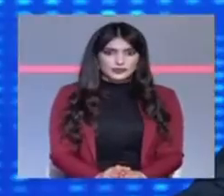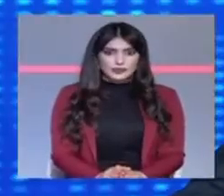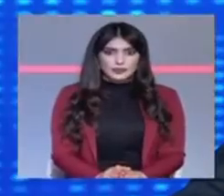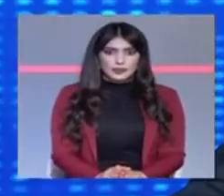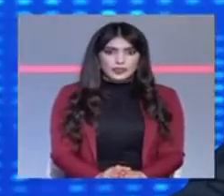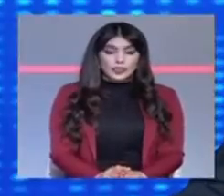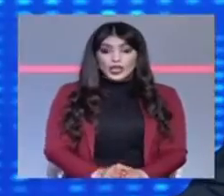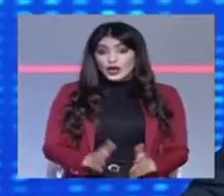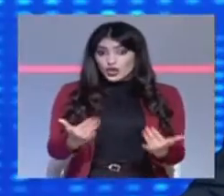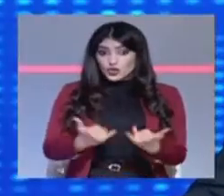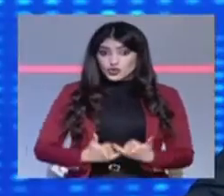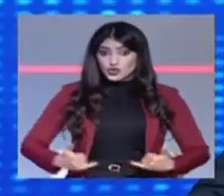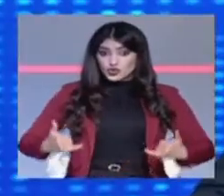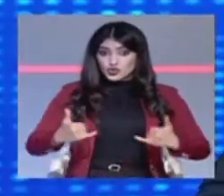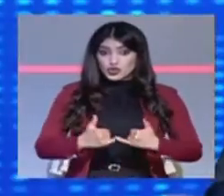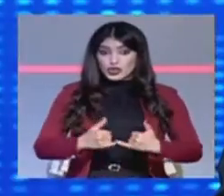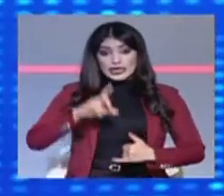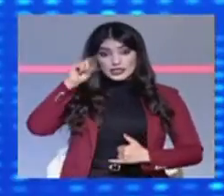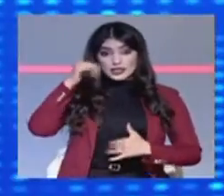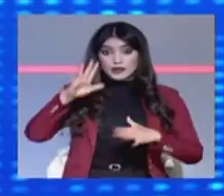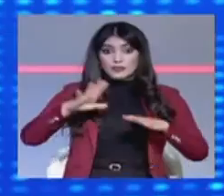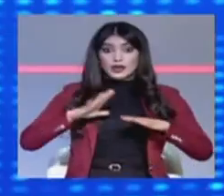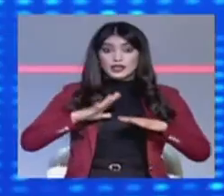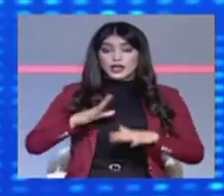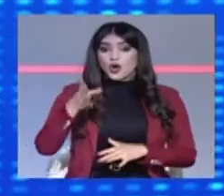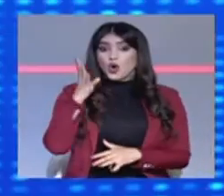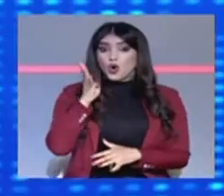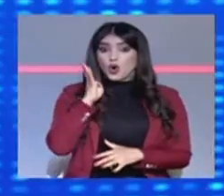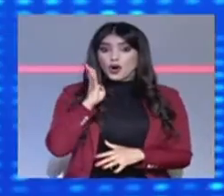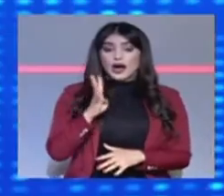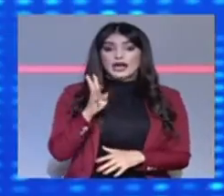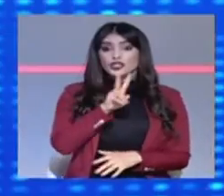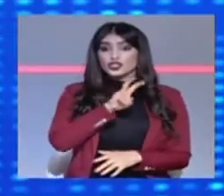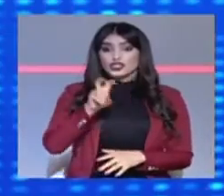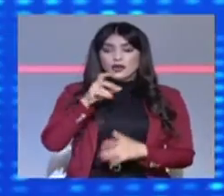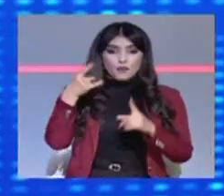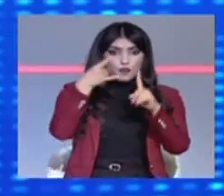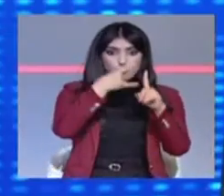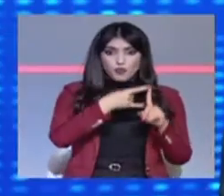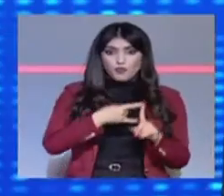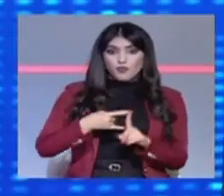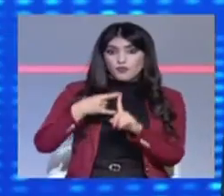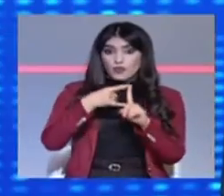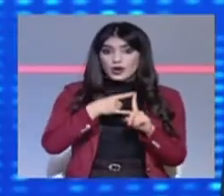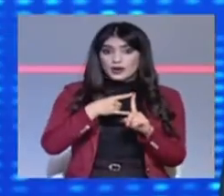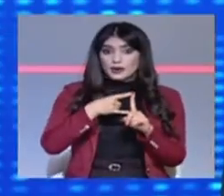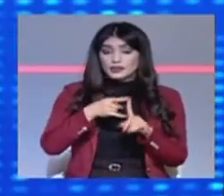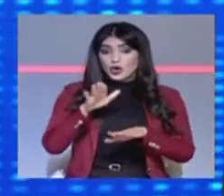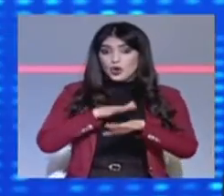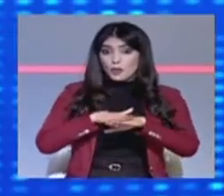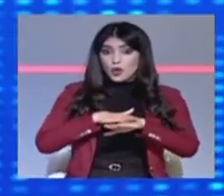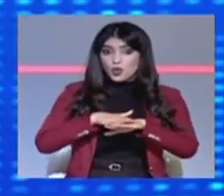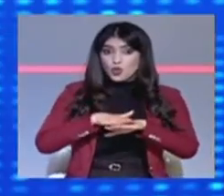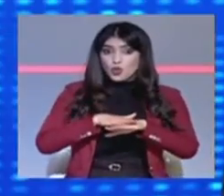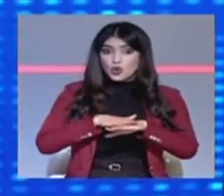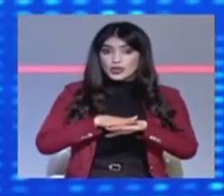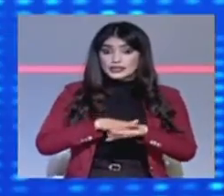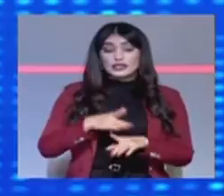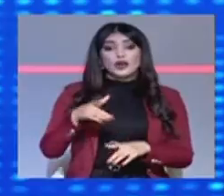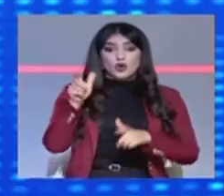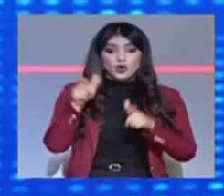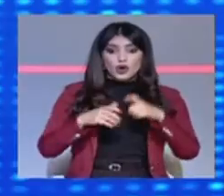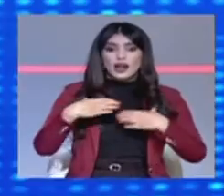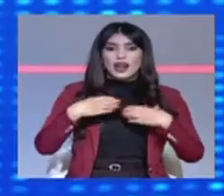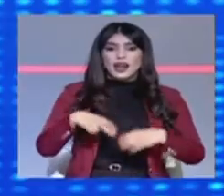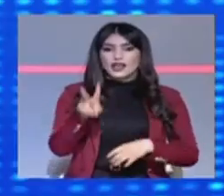تعقد ويثبت ولا حد قمه مجموعه العشرين عبر تقنيه الفيديو وتاتي اهميه مجموعه العشرين من كون